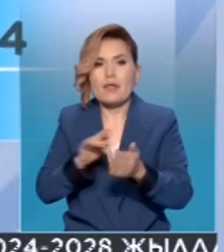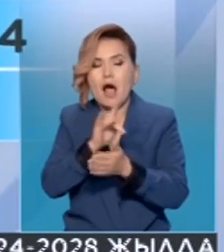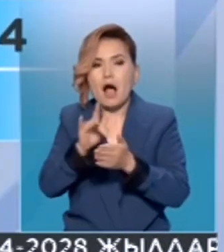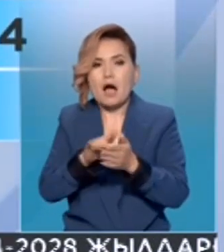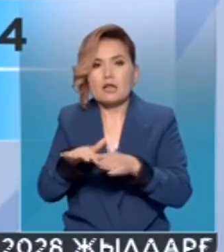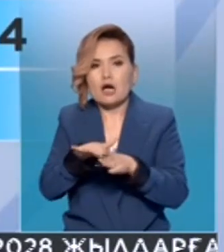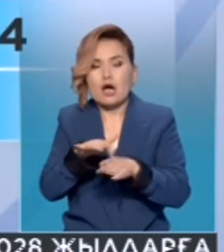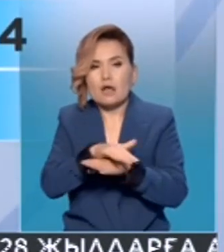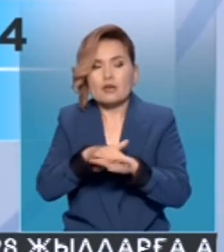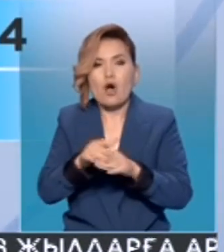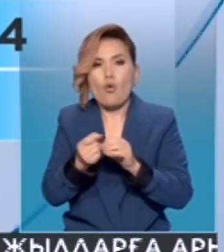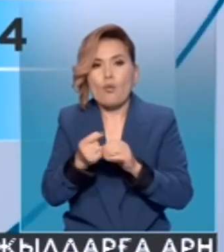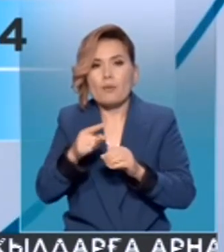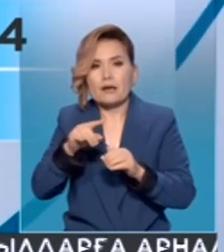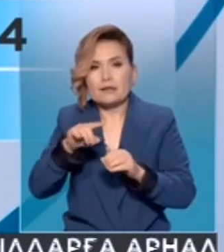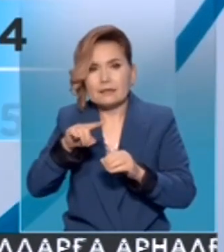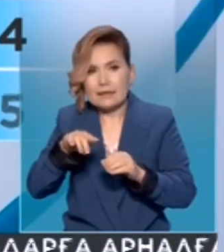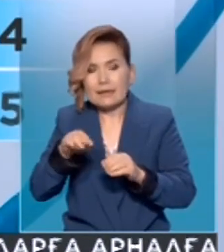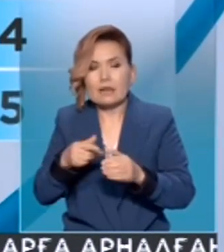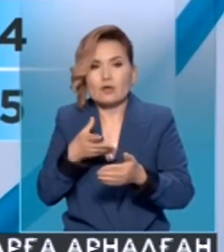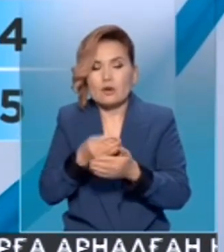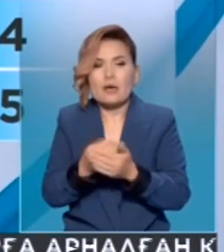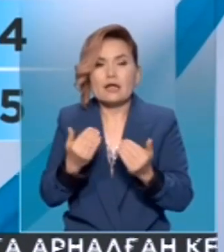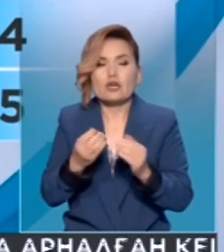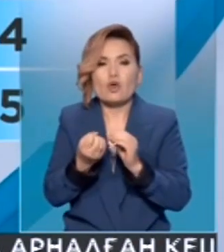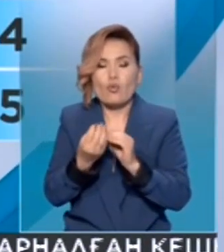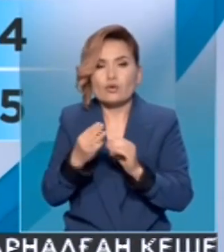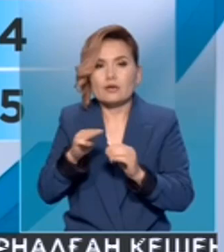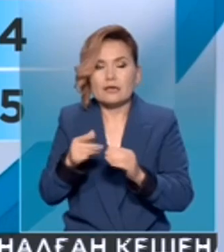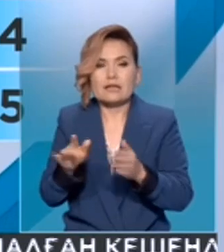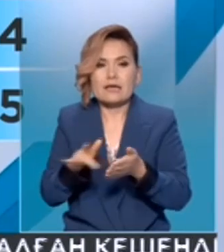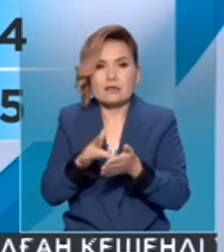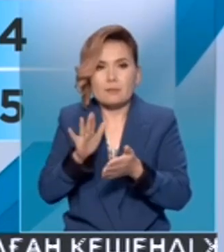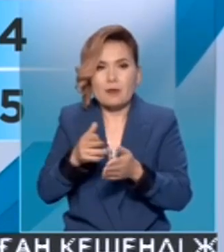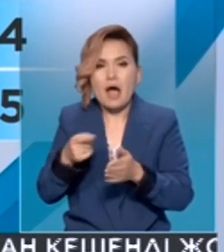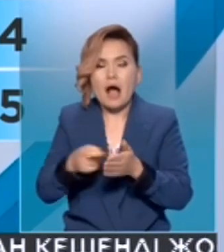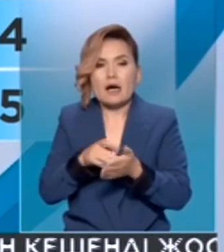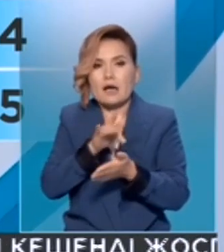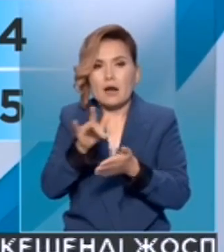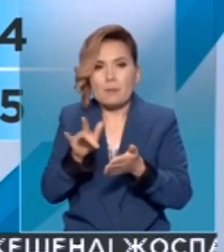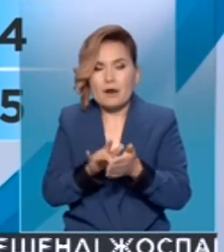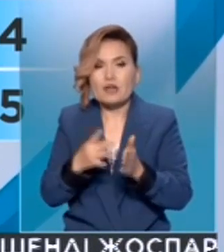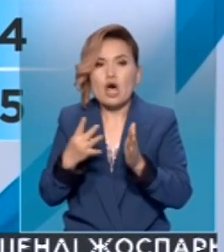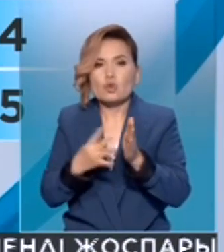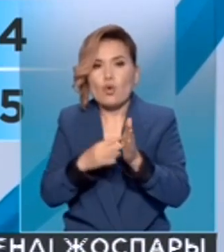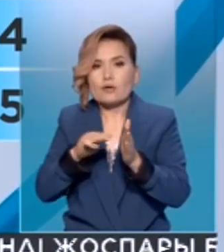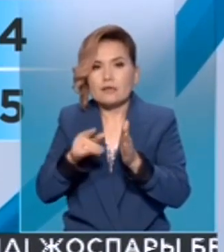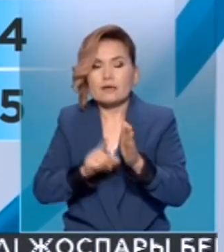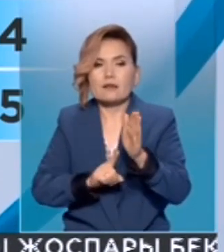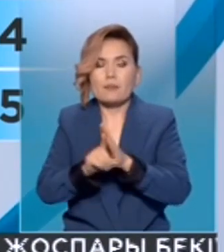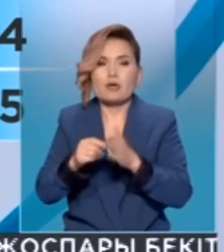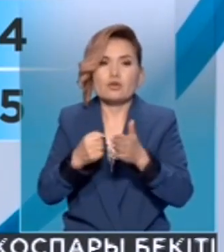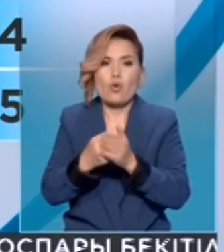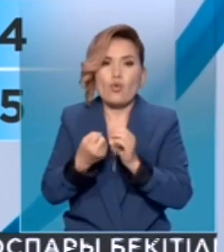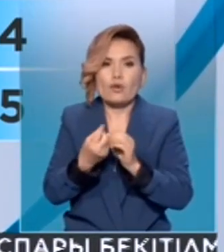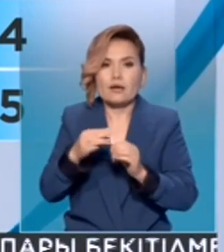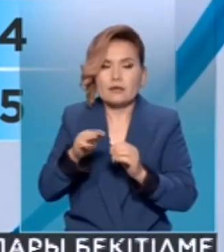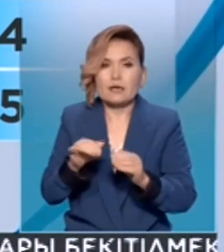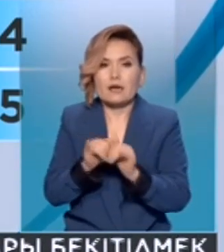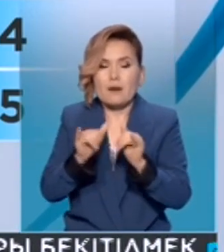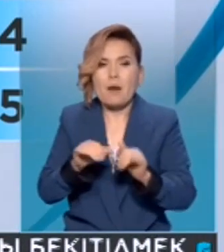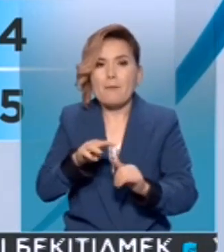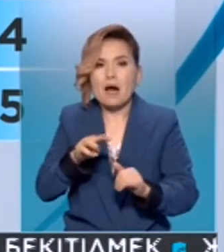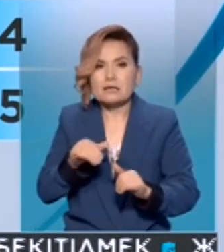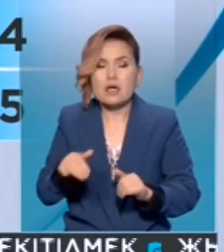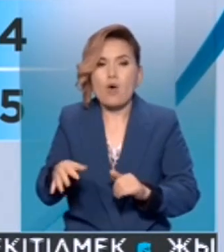жұрты 11 теңгеден төлесе, енді 14 теңгеден есептеледі. Ал Қарағандыда тариф 9 теңгеден 12 теңгеге өсті.